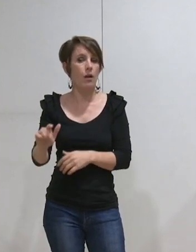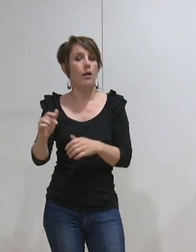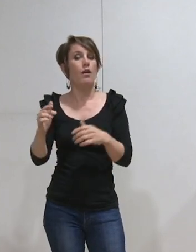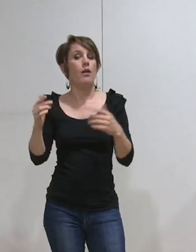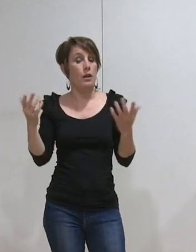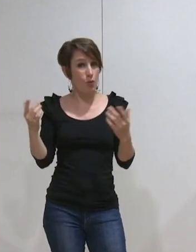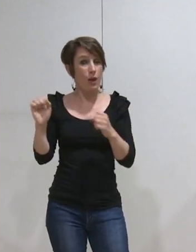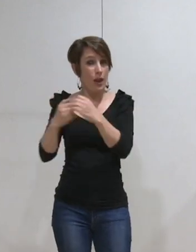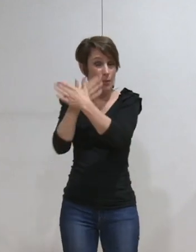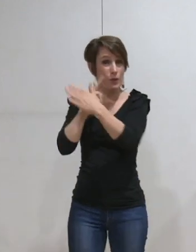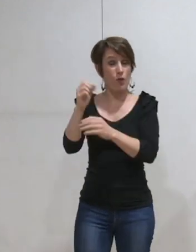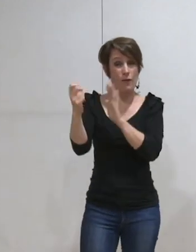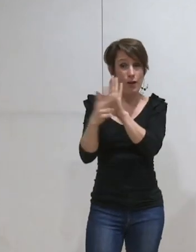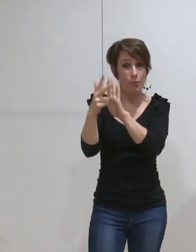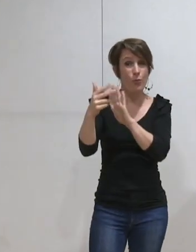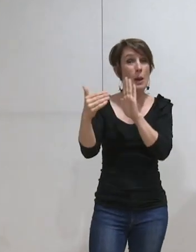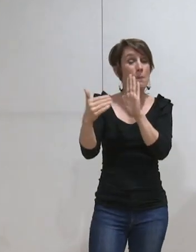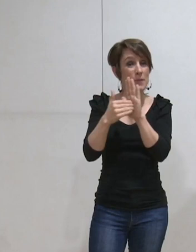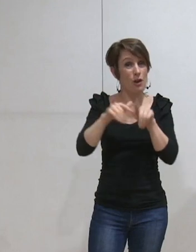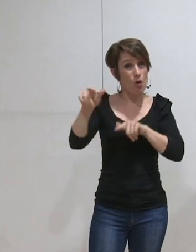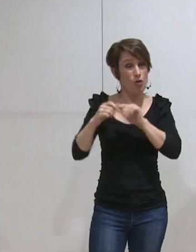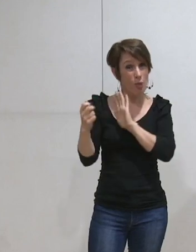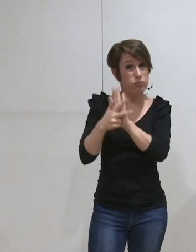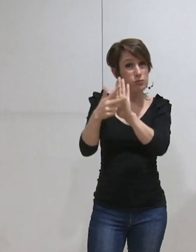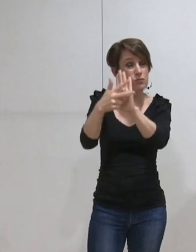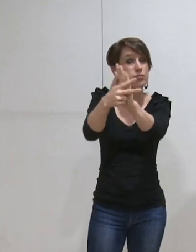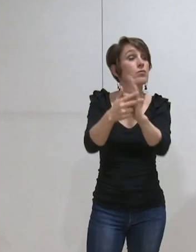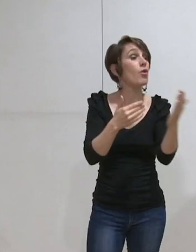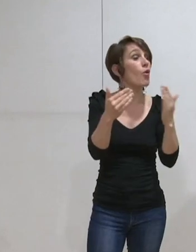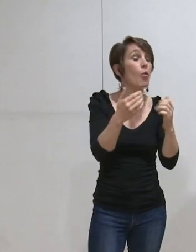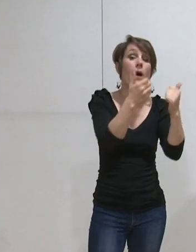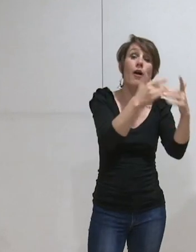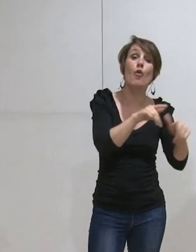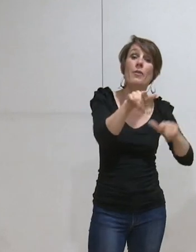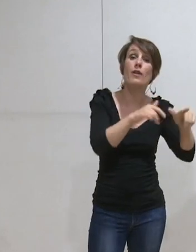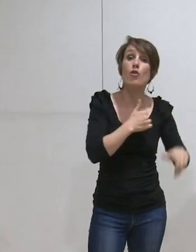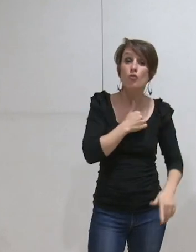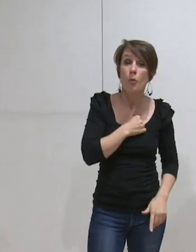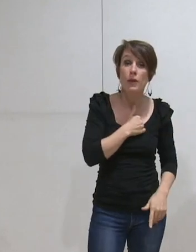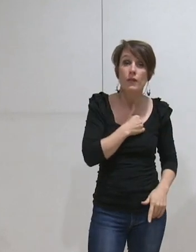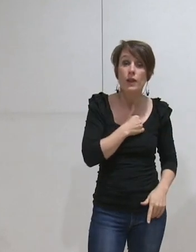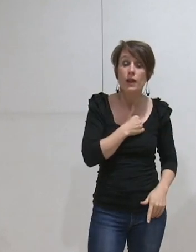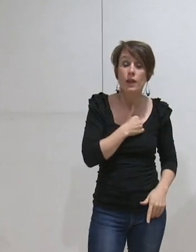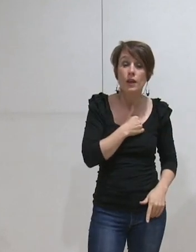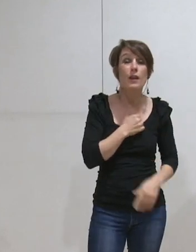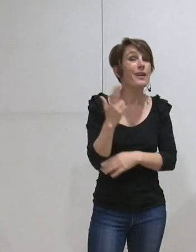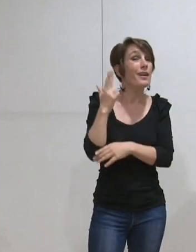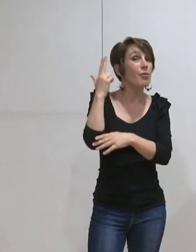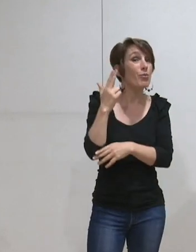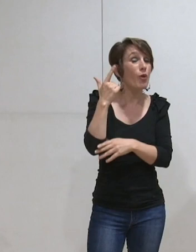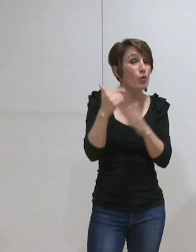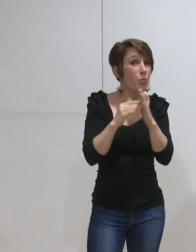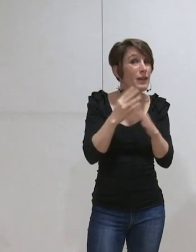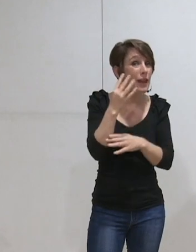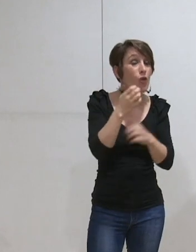la métropole en 2015 comparantle au nombre de logements privés lancé par le en 2014 seulement de